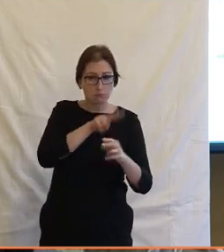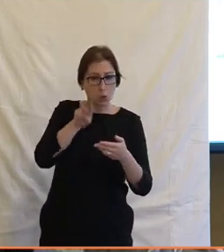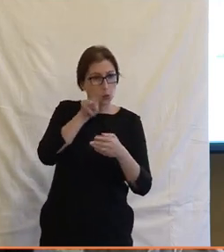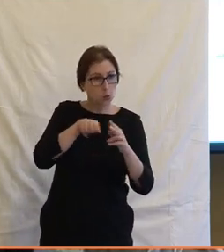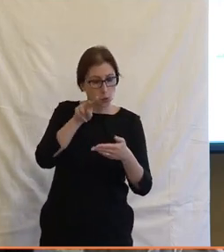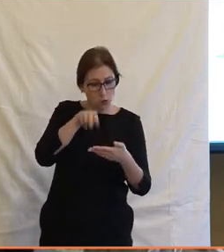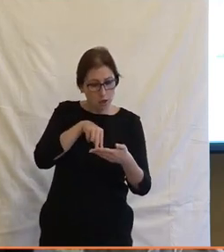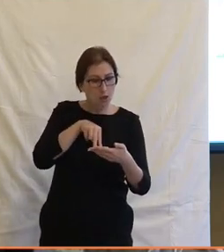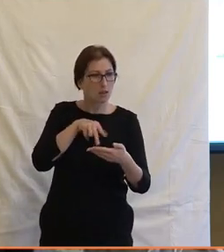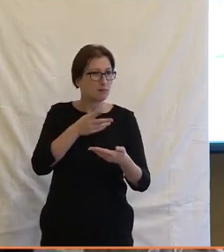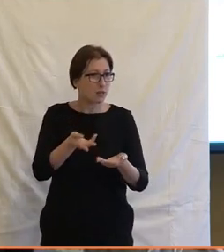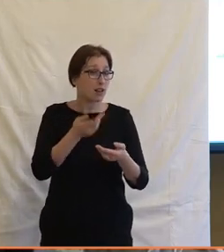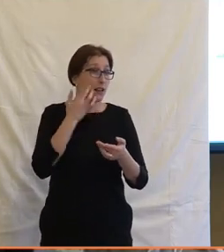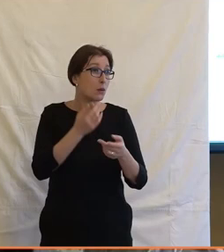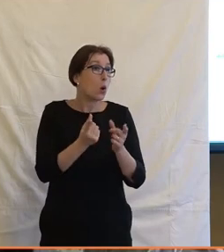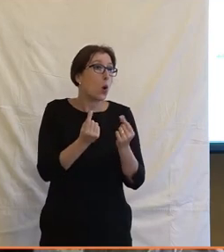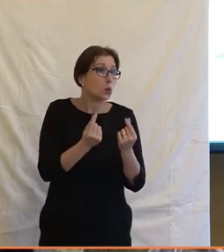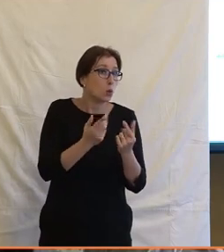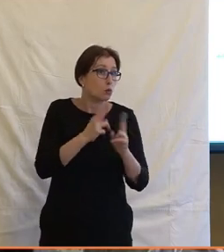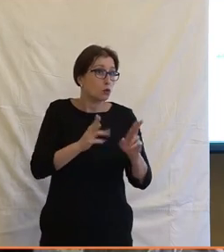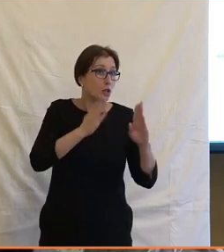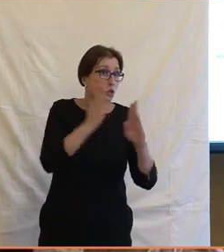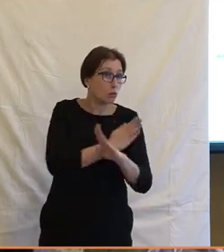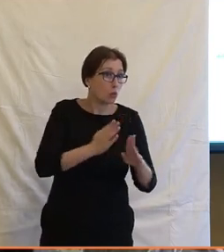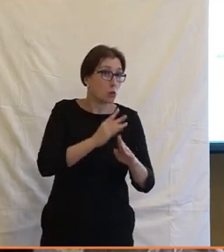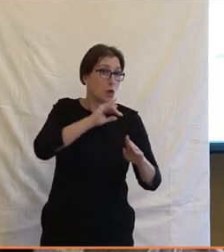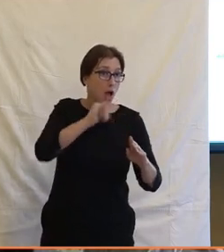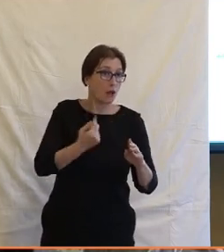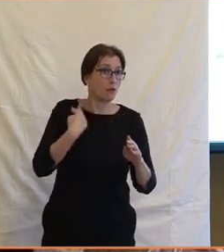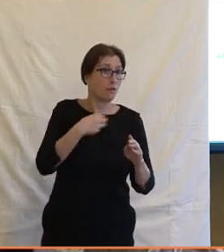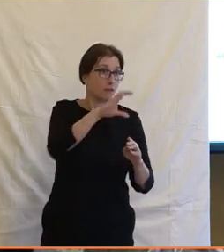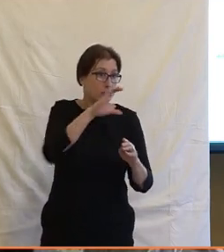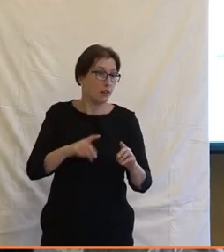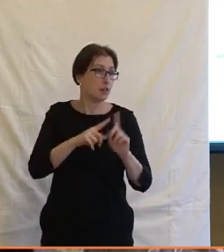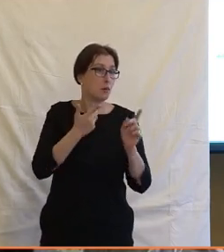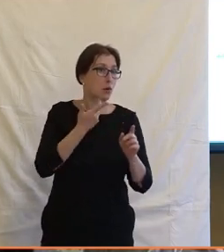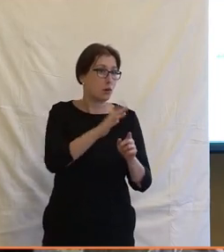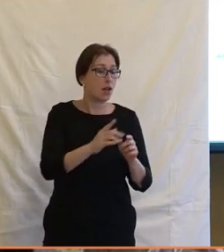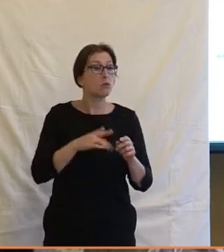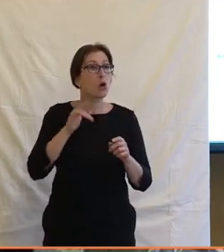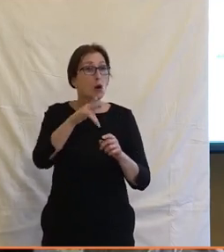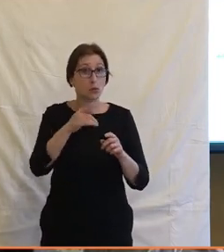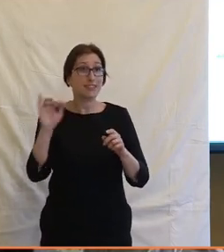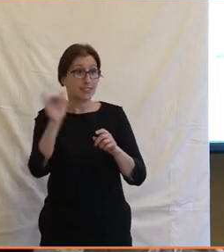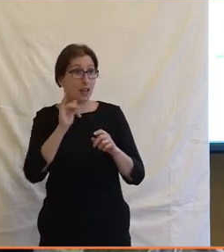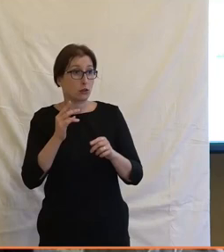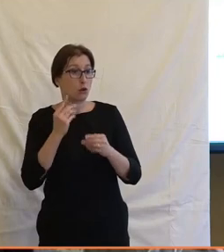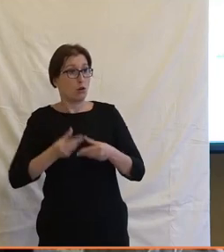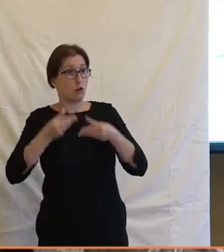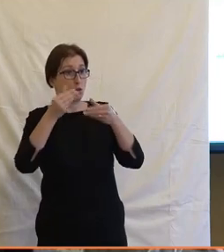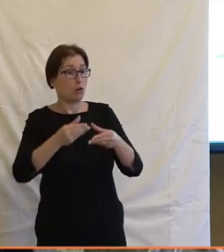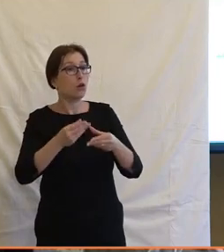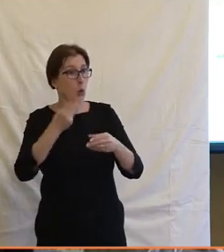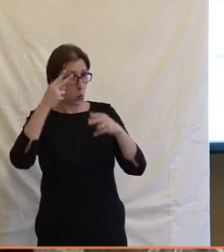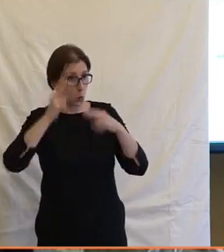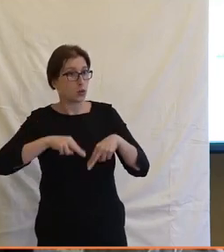úřad práce, nevím na základě čeho se můžou protodovat, nebo jejich postupy jsou takové, že nikomu uznají celý ten